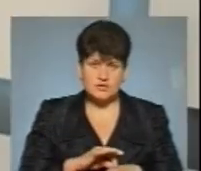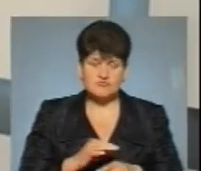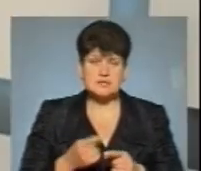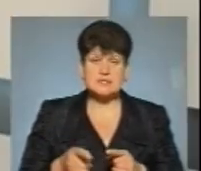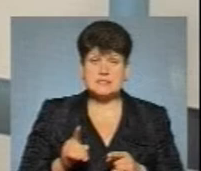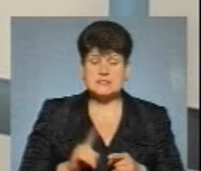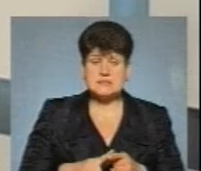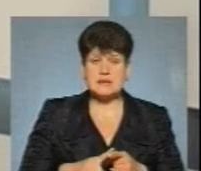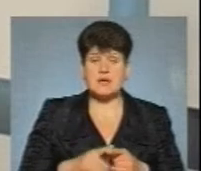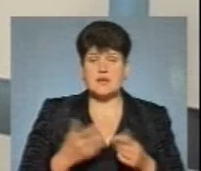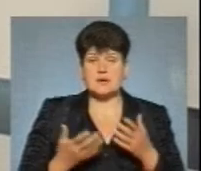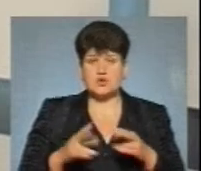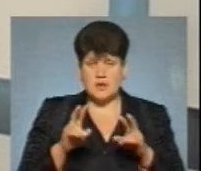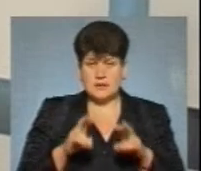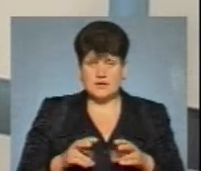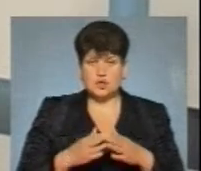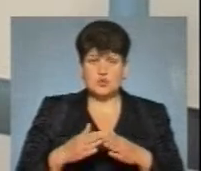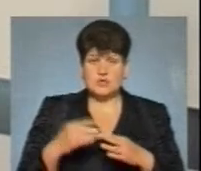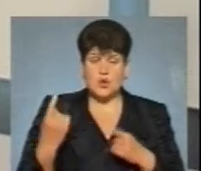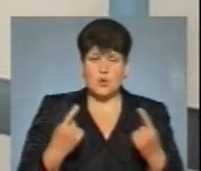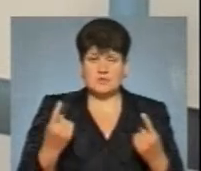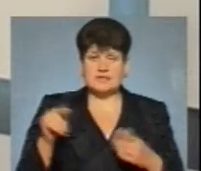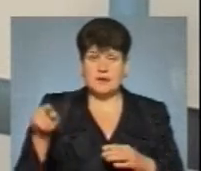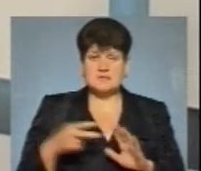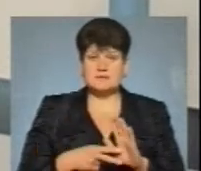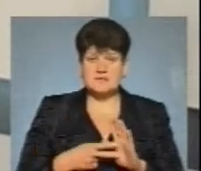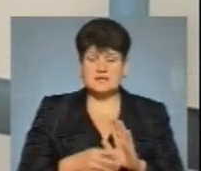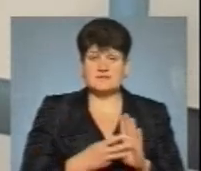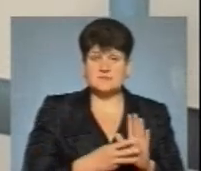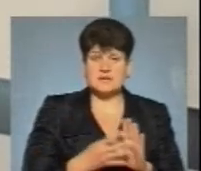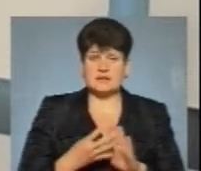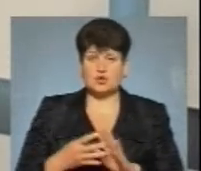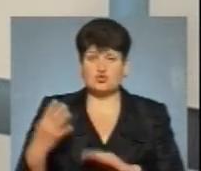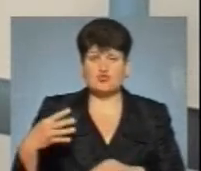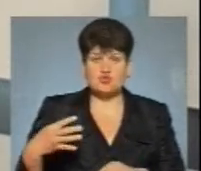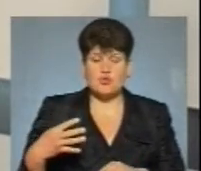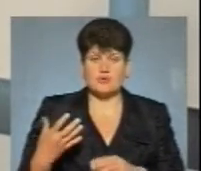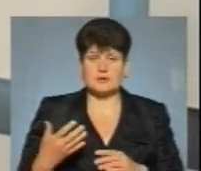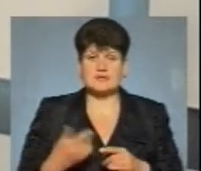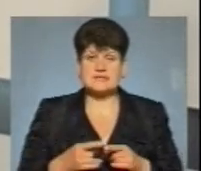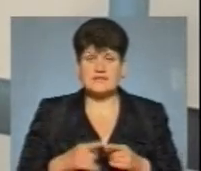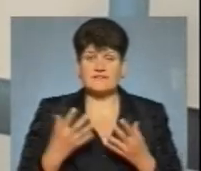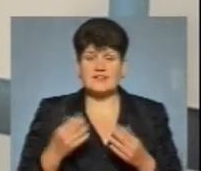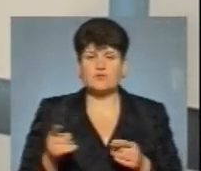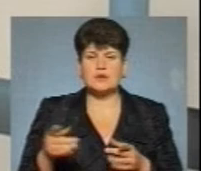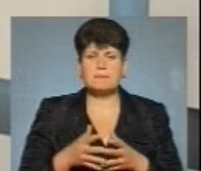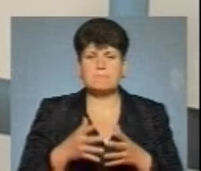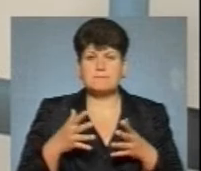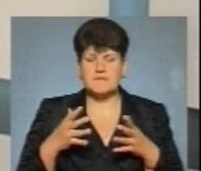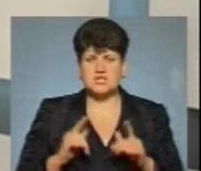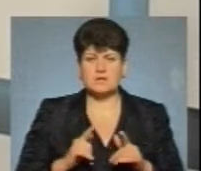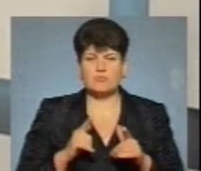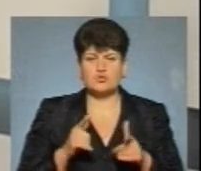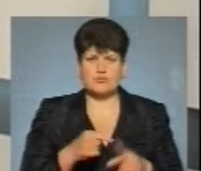ну, якщо аналізувати сусідні області, то в них 70, 80, 90, 40, тобто в день в них набагато більше поступає в